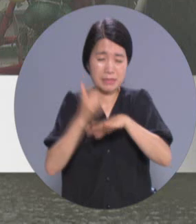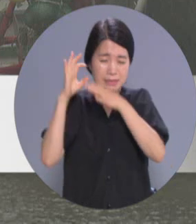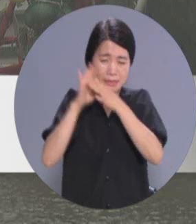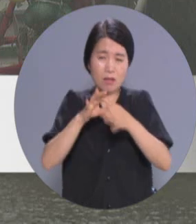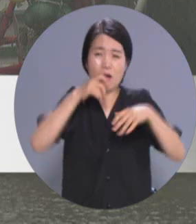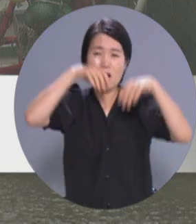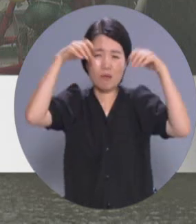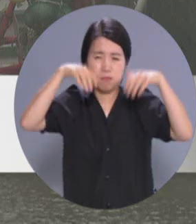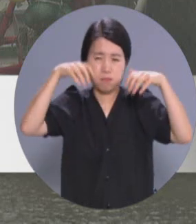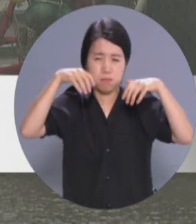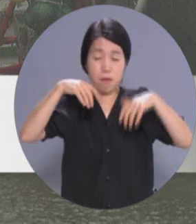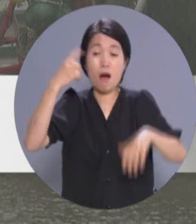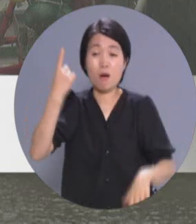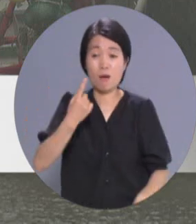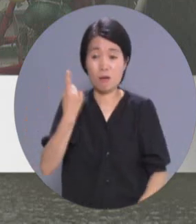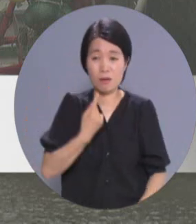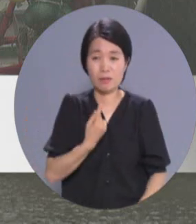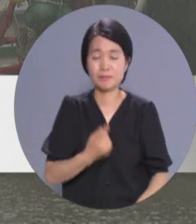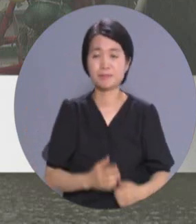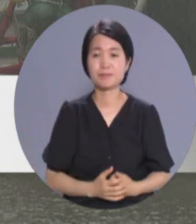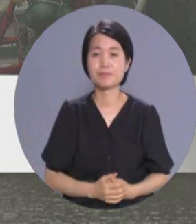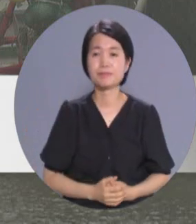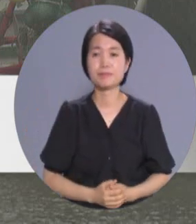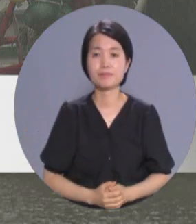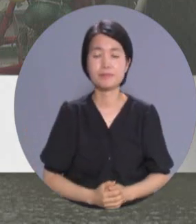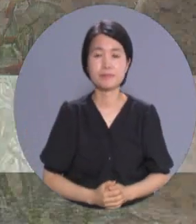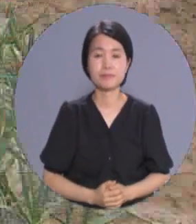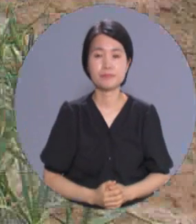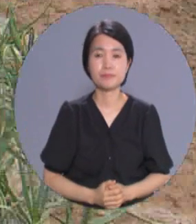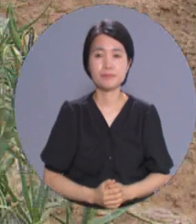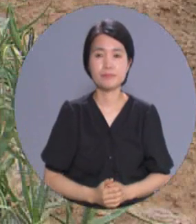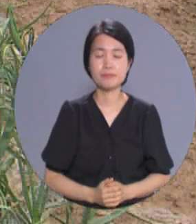계속될 것으로 보입니다 박종호 기자입니다